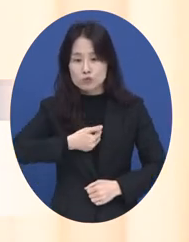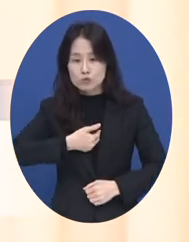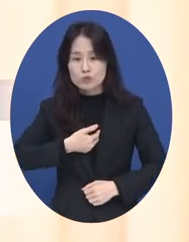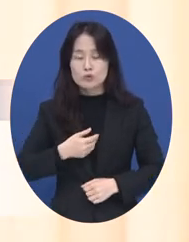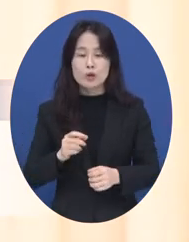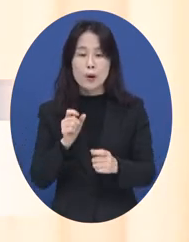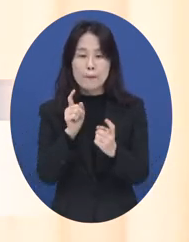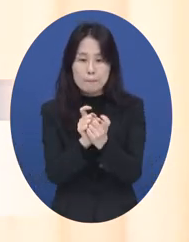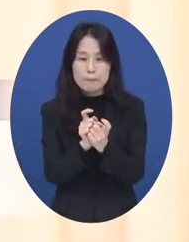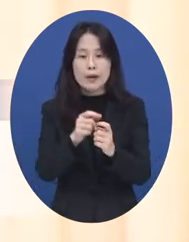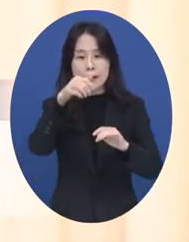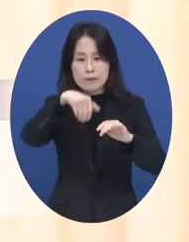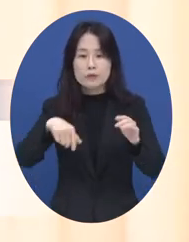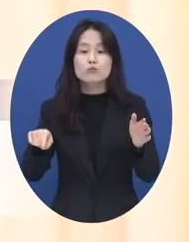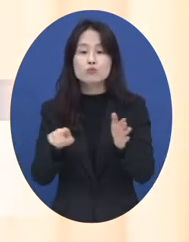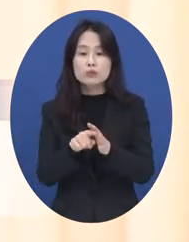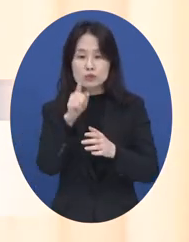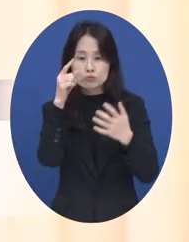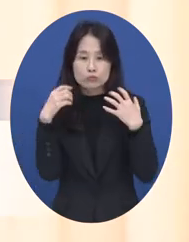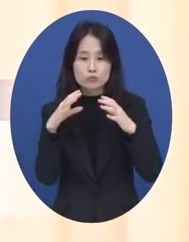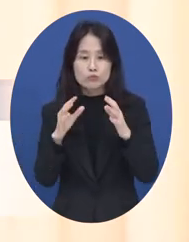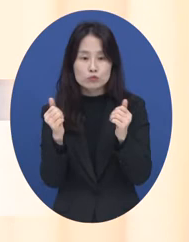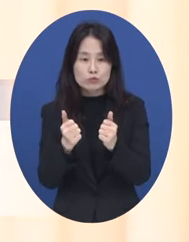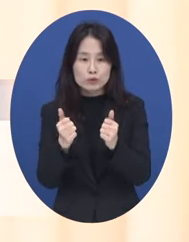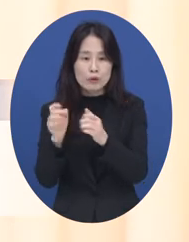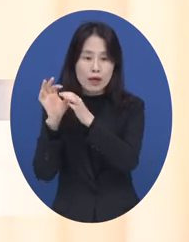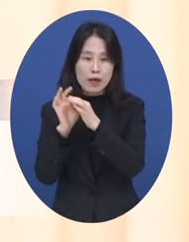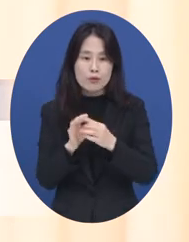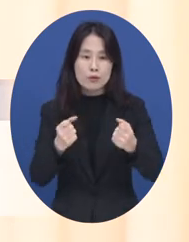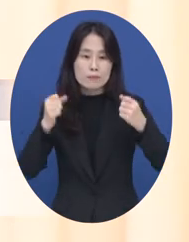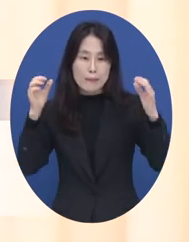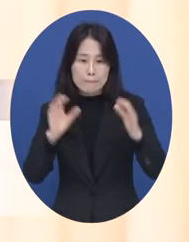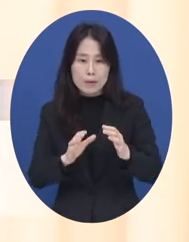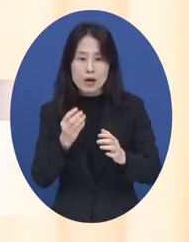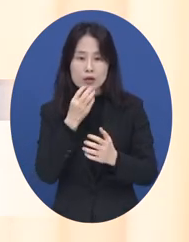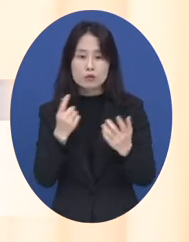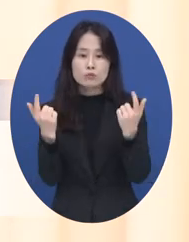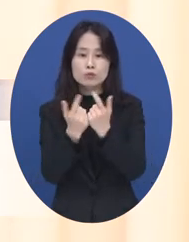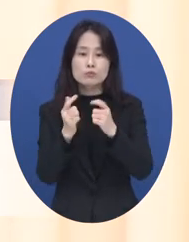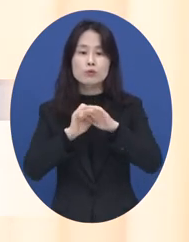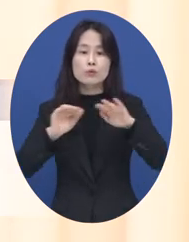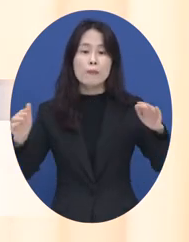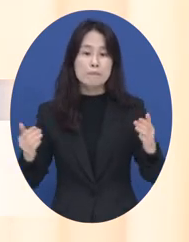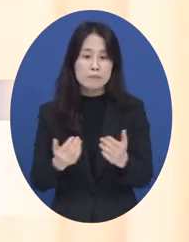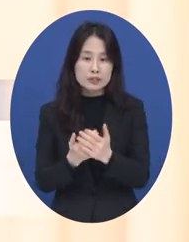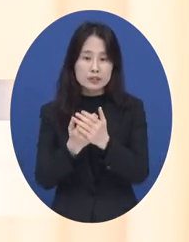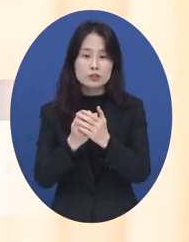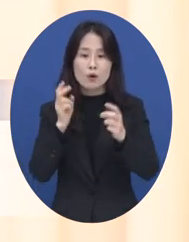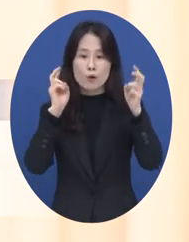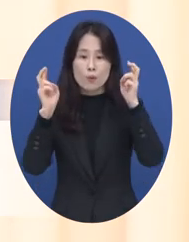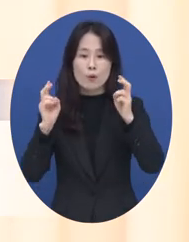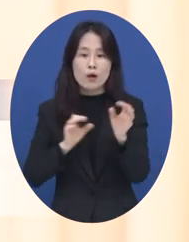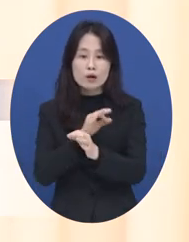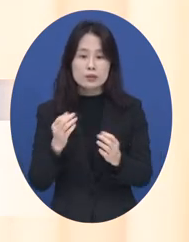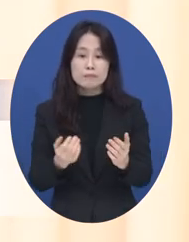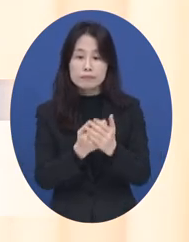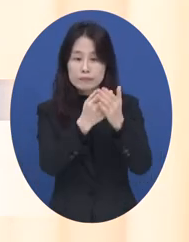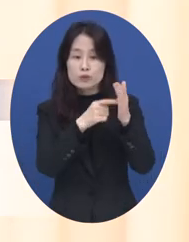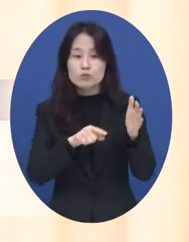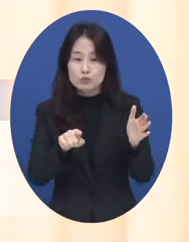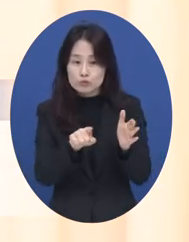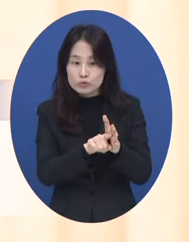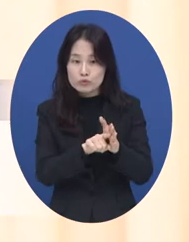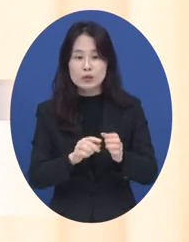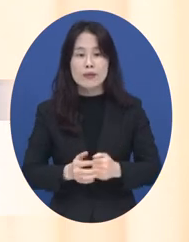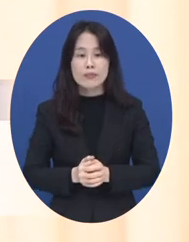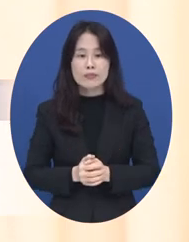반환과 적기 개발을 위해 정부, 국회와 지속적으로 협력하고 경기 북부 균형 발전과 지역 경제